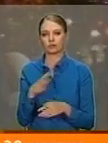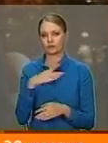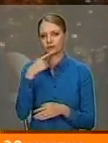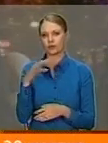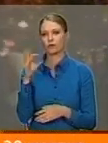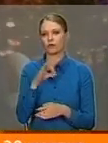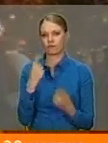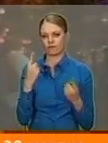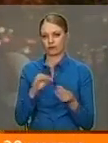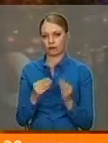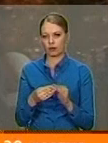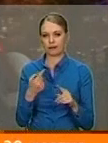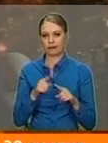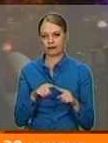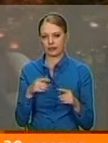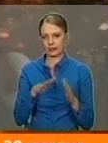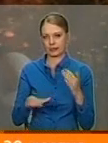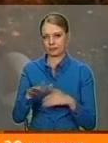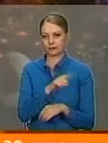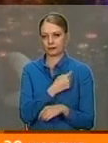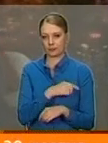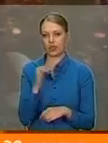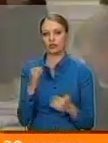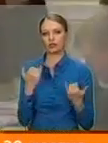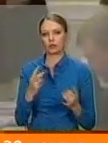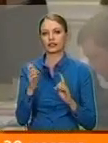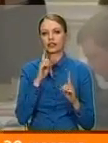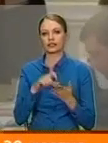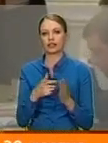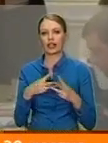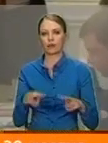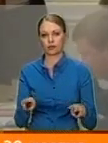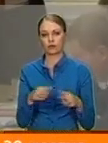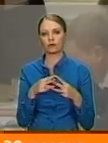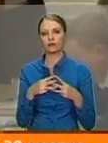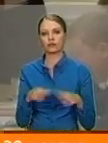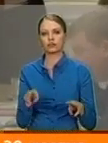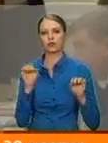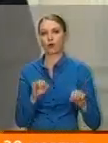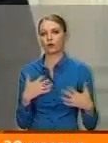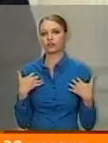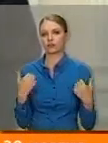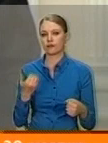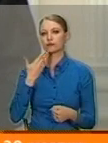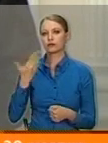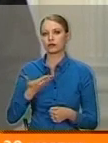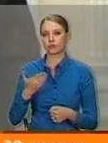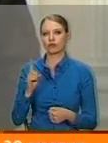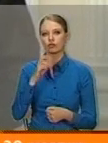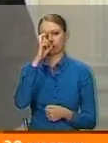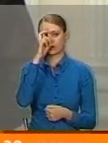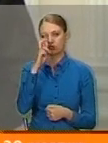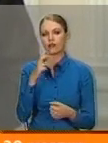про кричущі проблеми у цій царині. Так от, сьогодні на засіданні Кабміну міністр охорони здоров'я прозвітував.